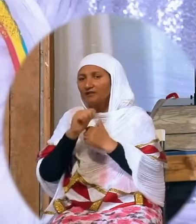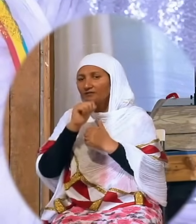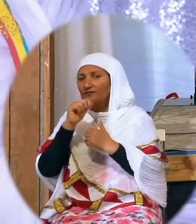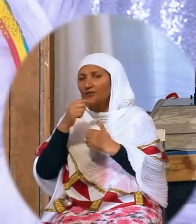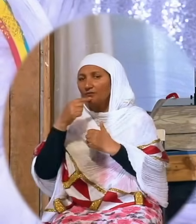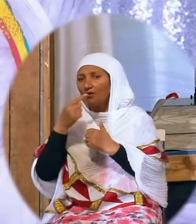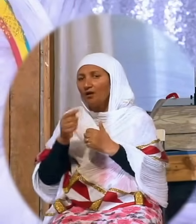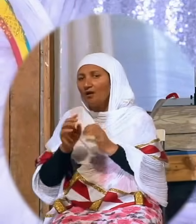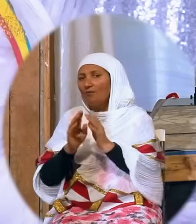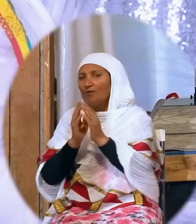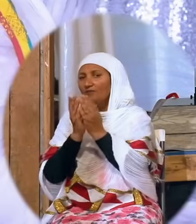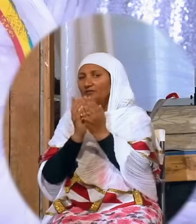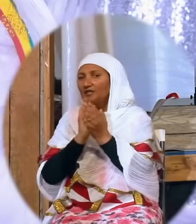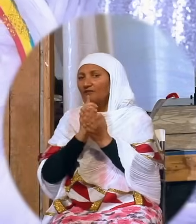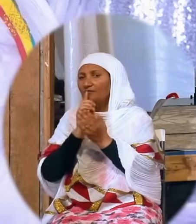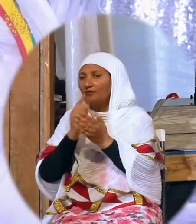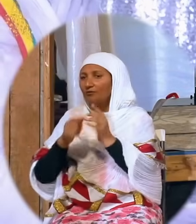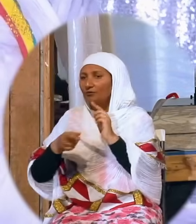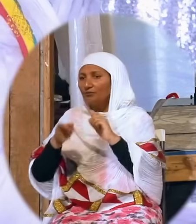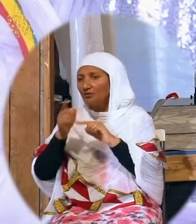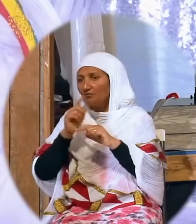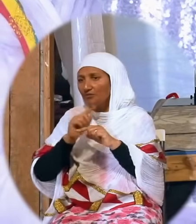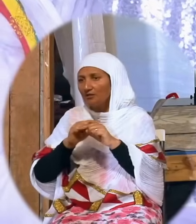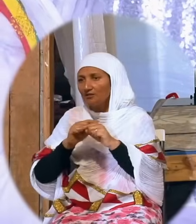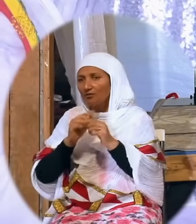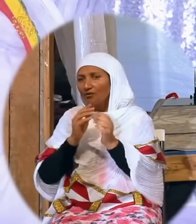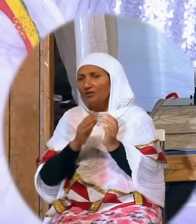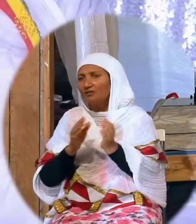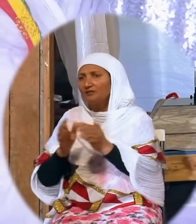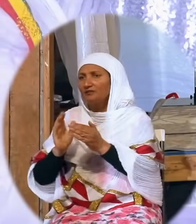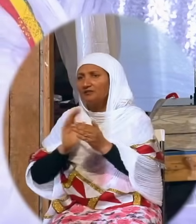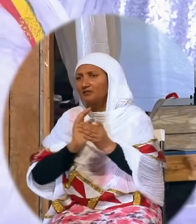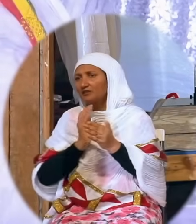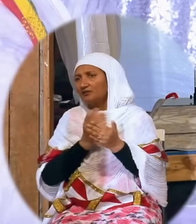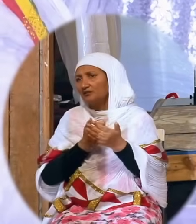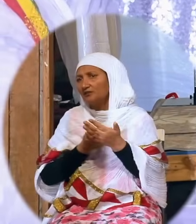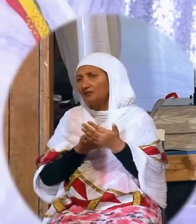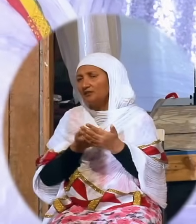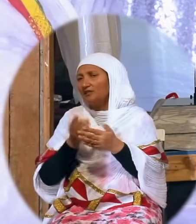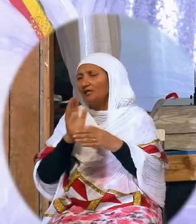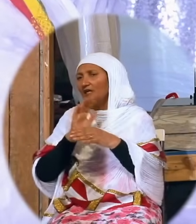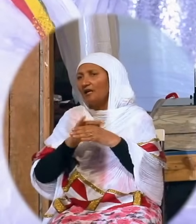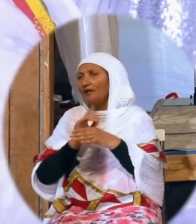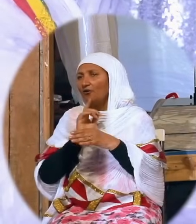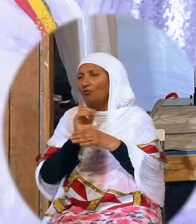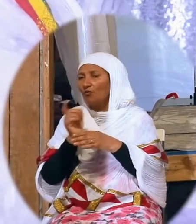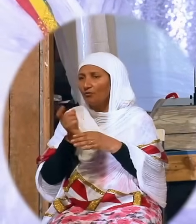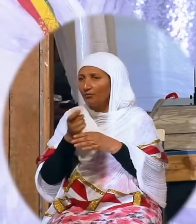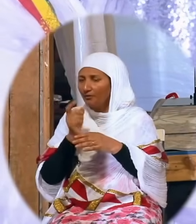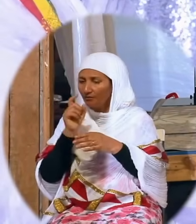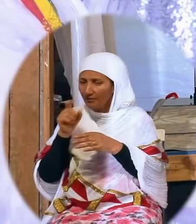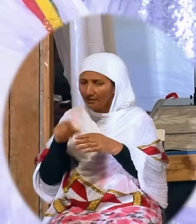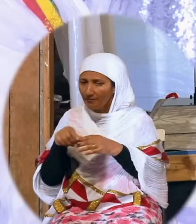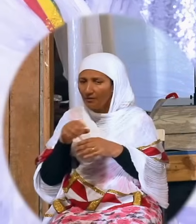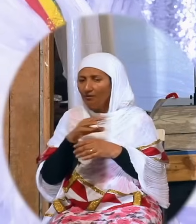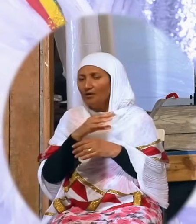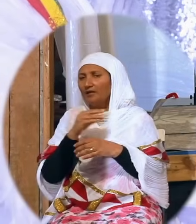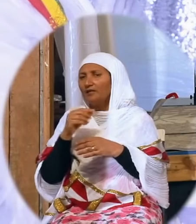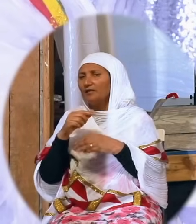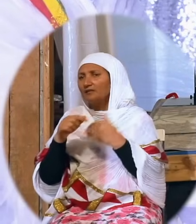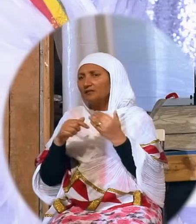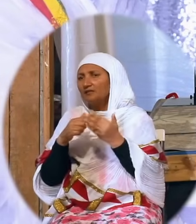በመጽሐፍ ነው የምንመልሰው አይደል ዝግጅታችን እዚያ ላይ መሆን አለበት ማለት እና